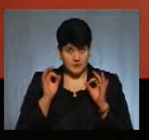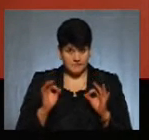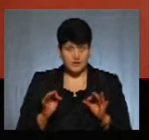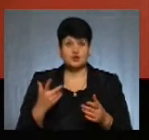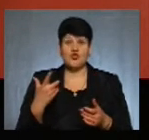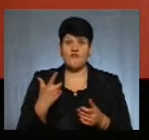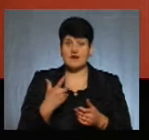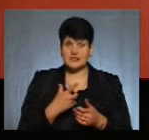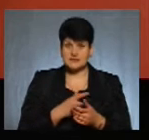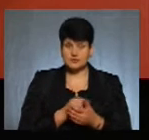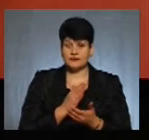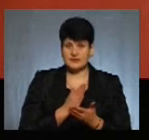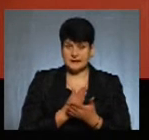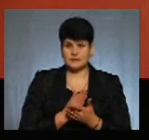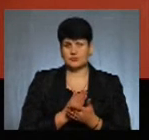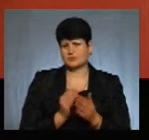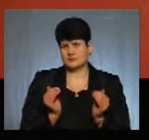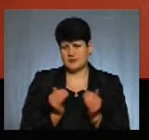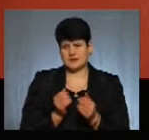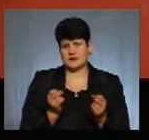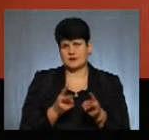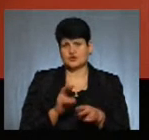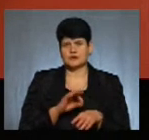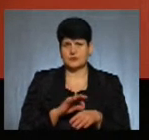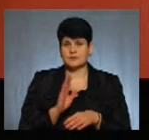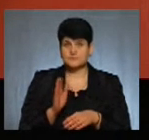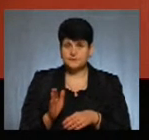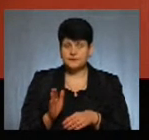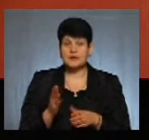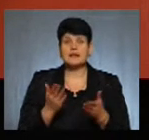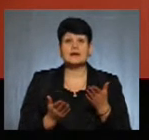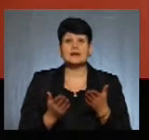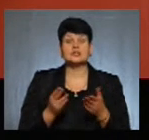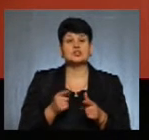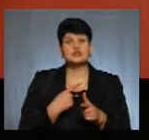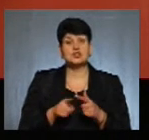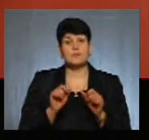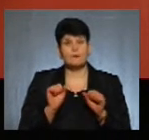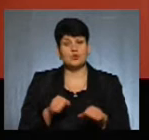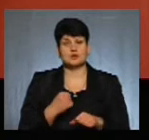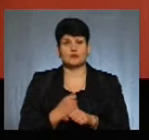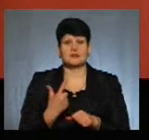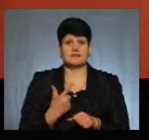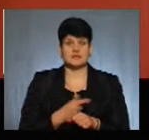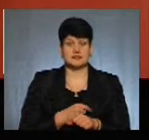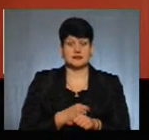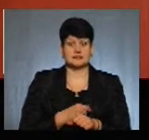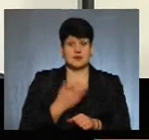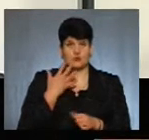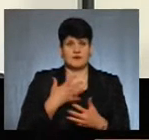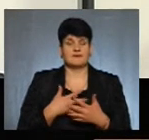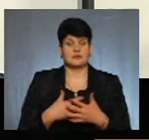так. Вакцинована вагітна, то дуже низький ризик є того, що вона захворіє. От, власне, якщо чи можна робити вакцинацію під час